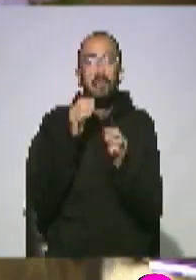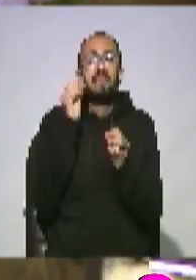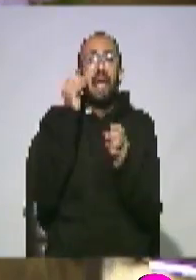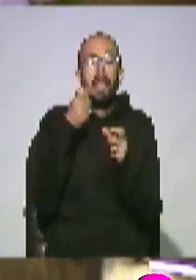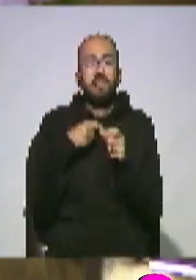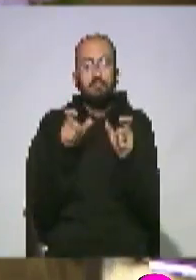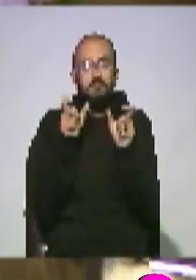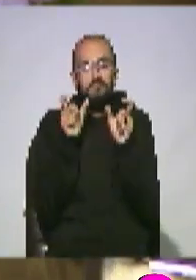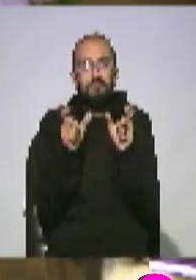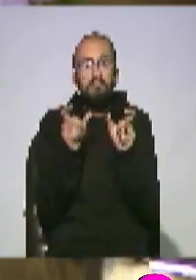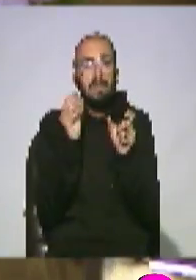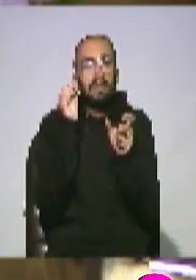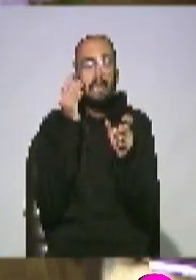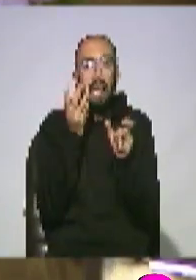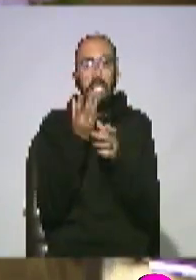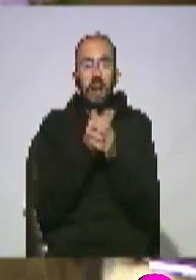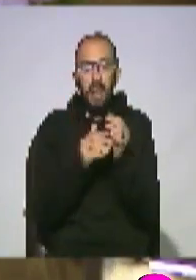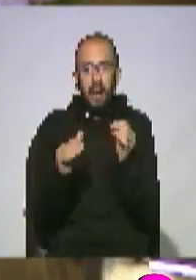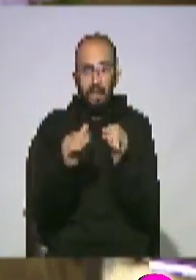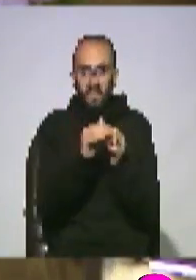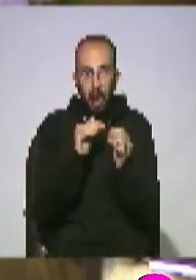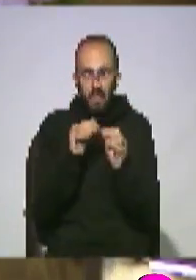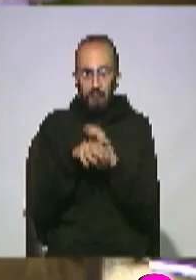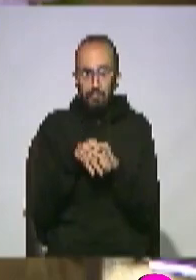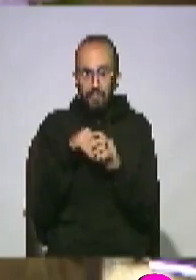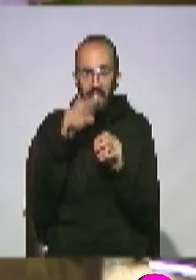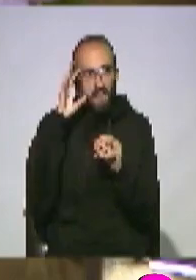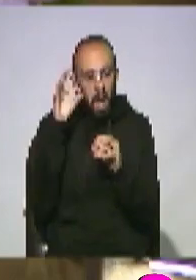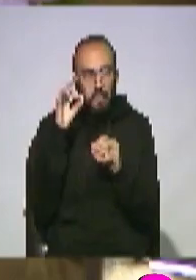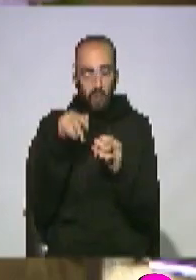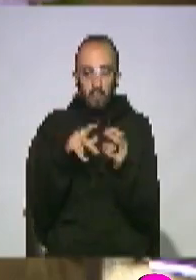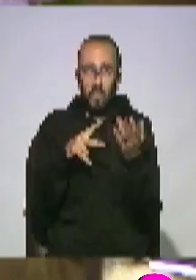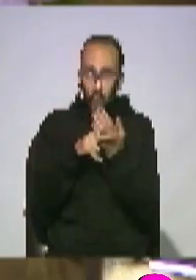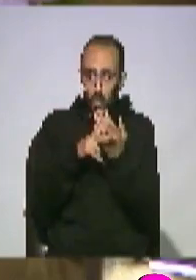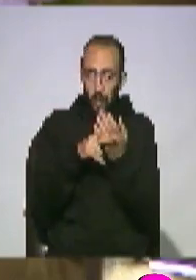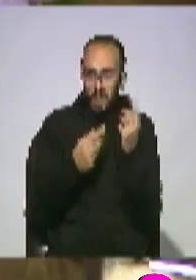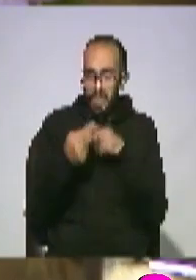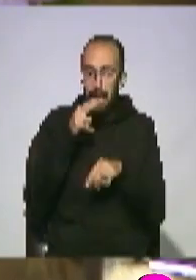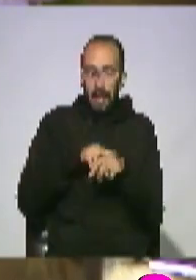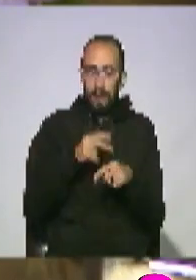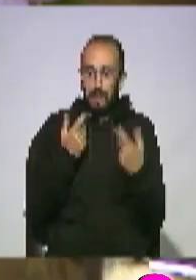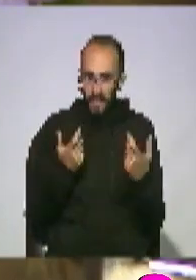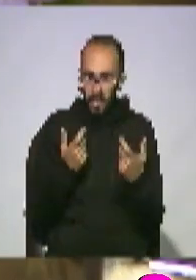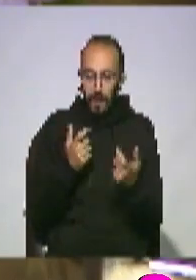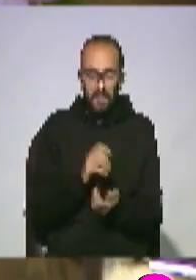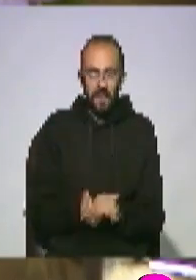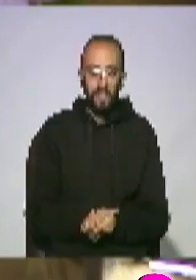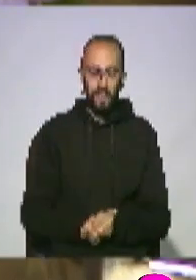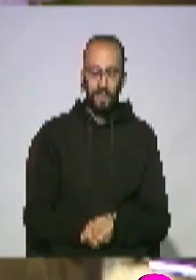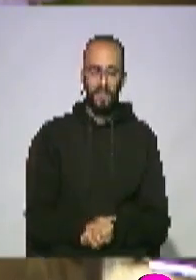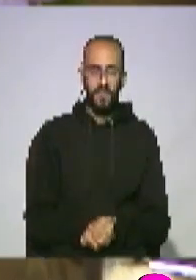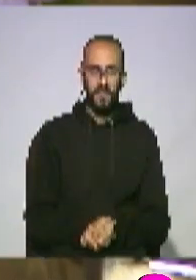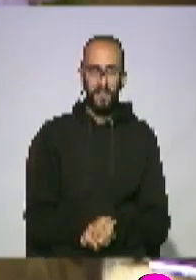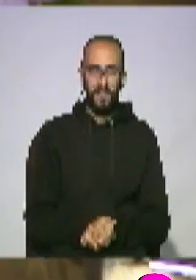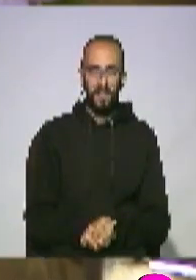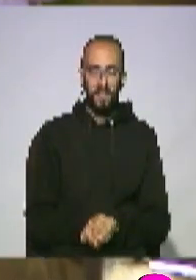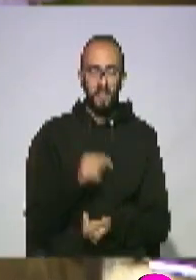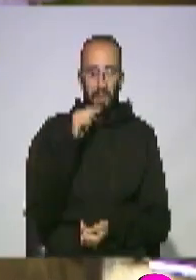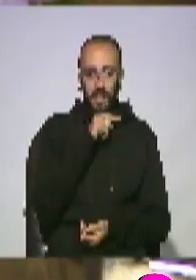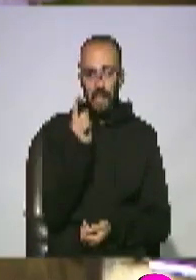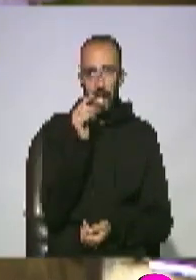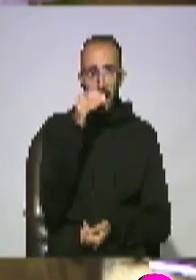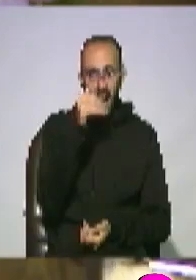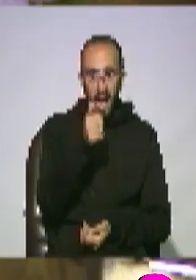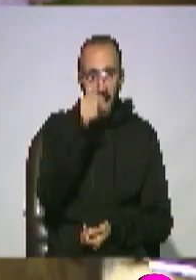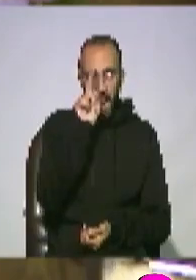دي ونطلع اطفال اسوياء. هنروح لفاصل ونرجع لحضراتكم مره تانية مع استاذ دكتور رحاب العوضي استاذ